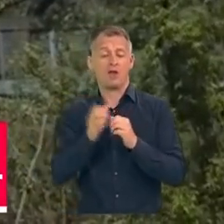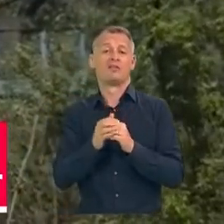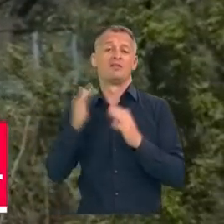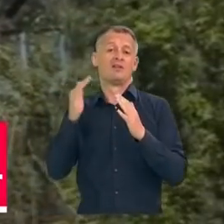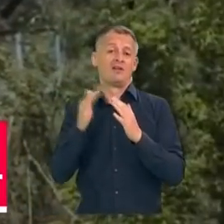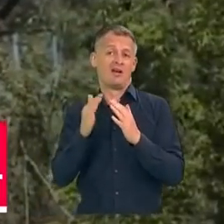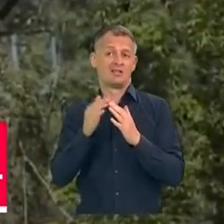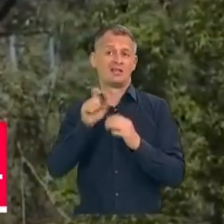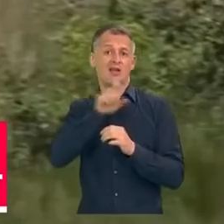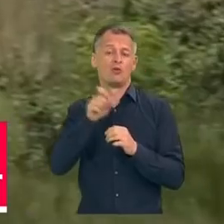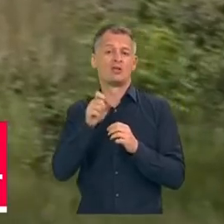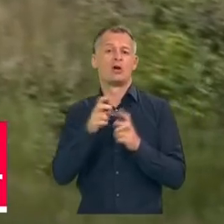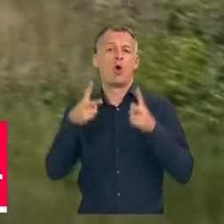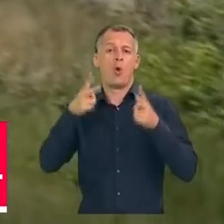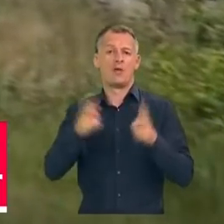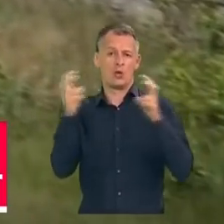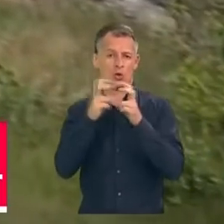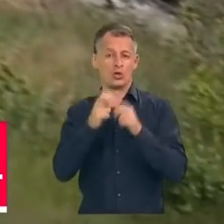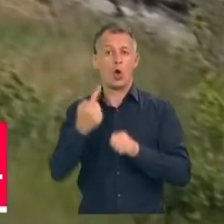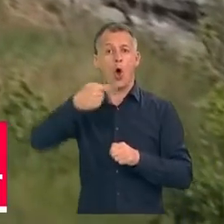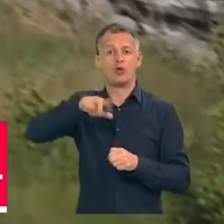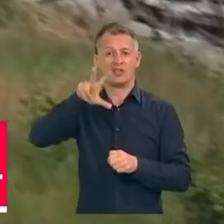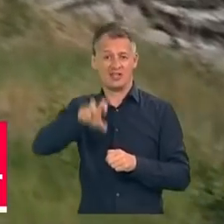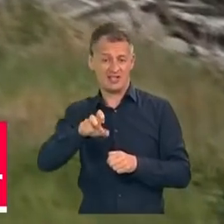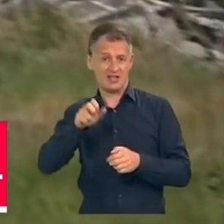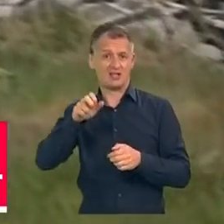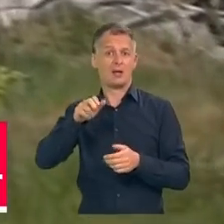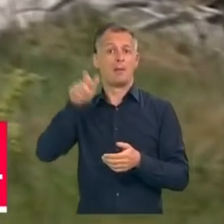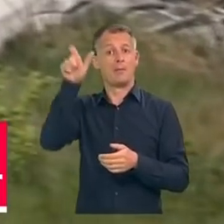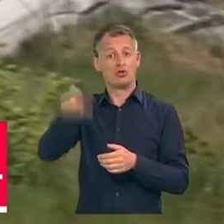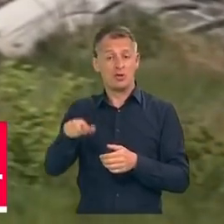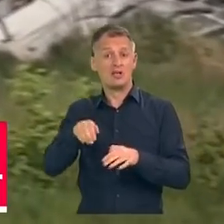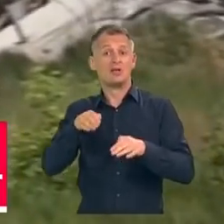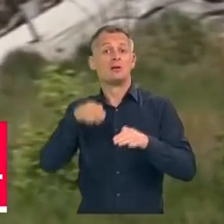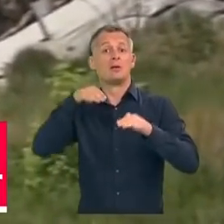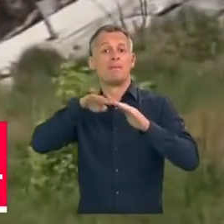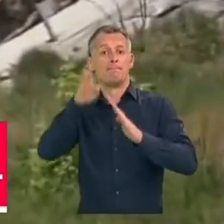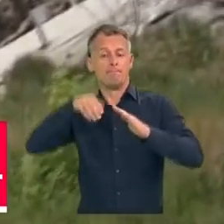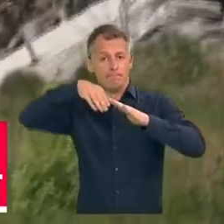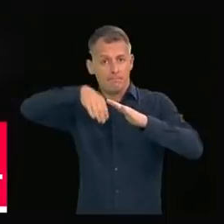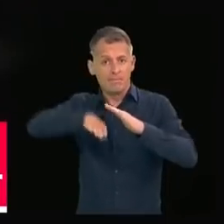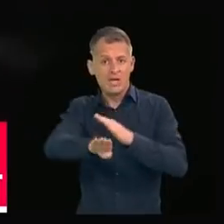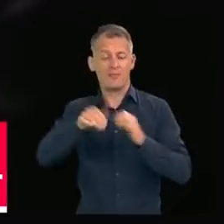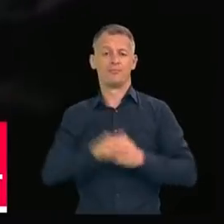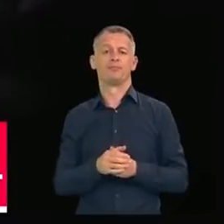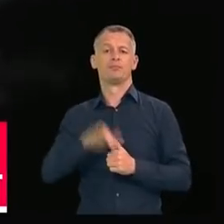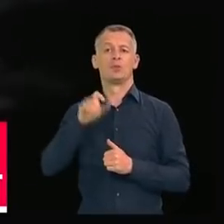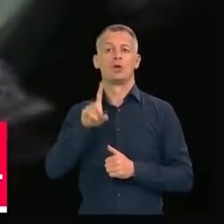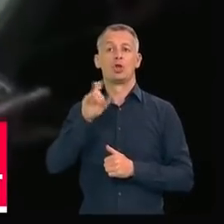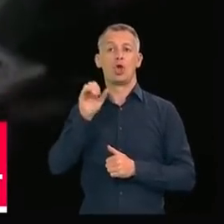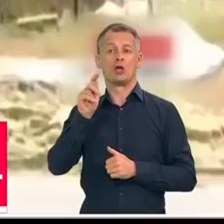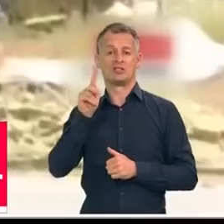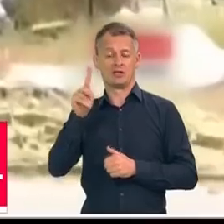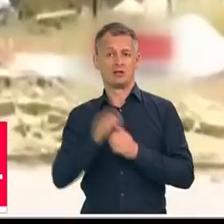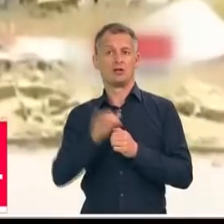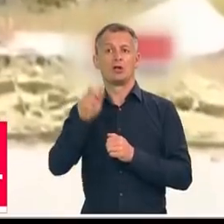de război. 113 muncitori sunt blocați în mina Krnal, iar alți 3 în mina Toretskaya. Tot în Donetsk, un reporter și un cameraman